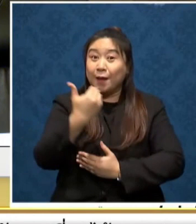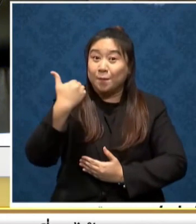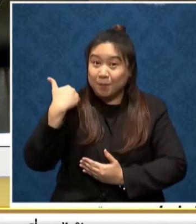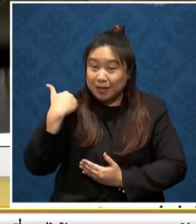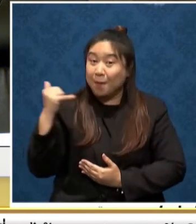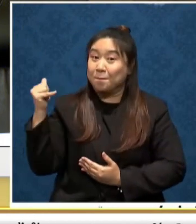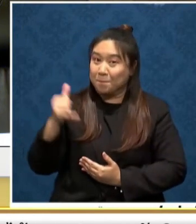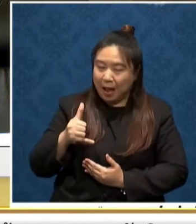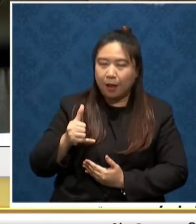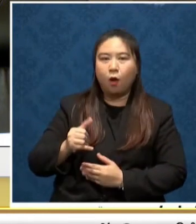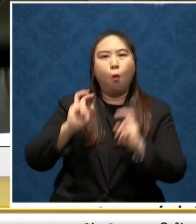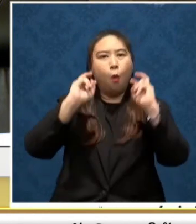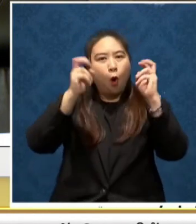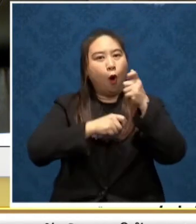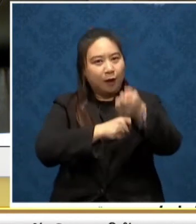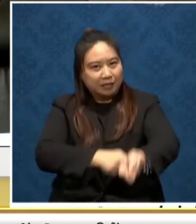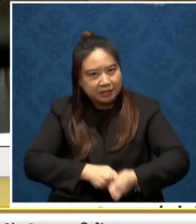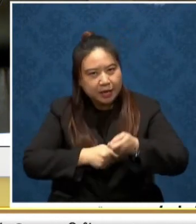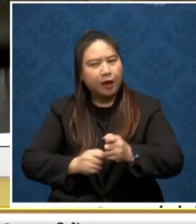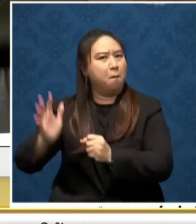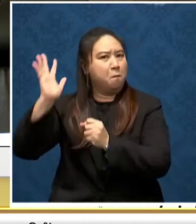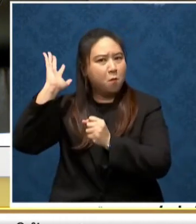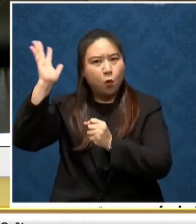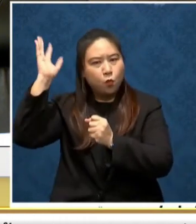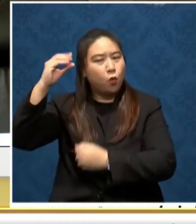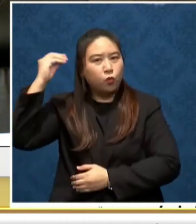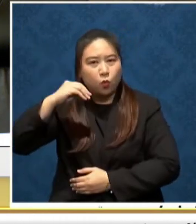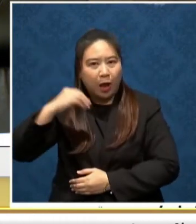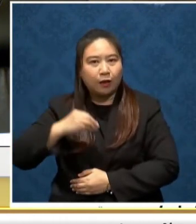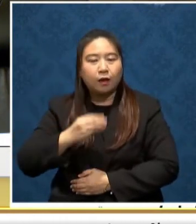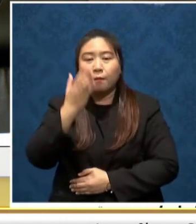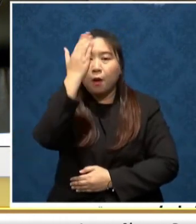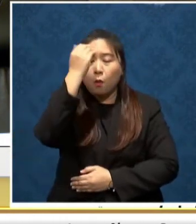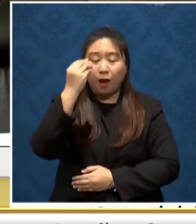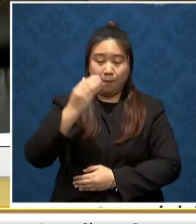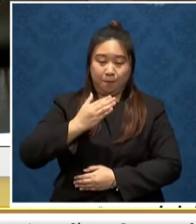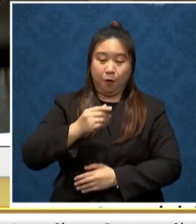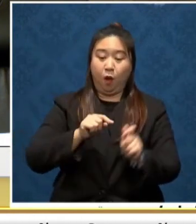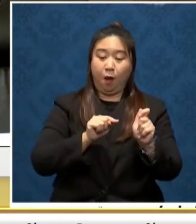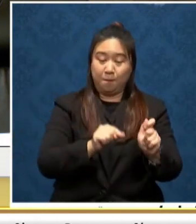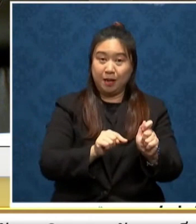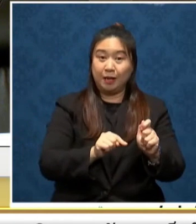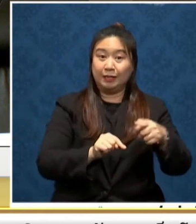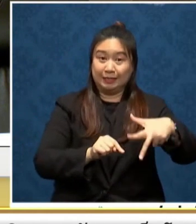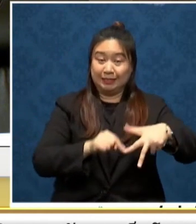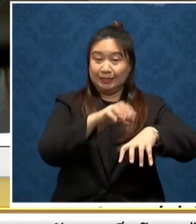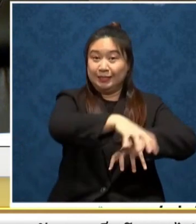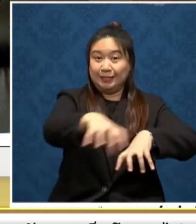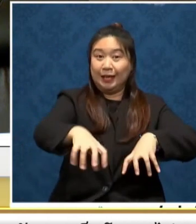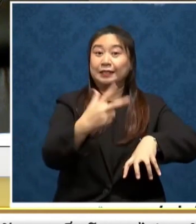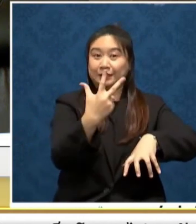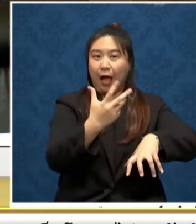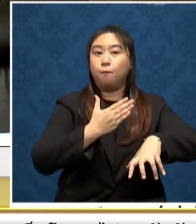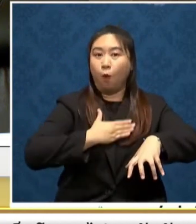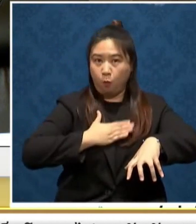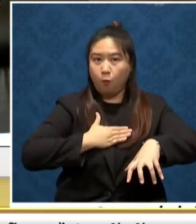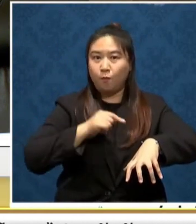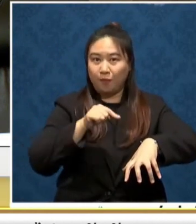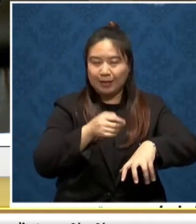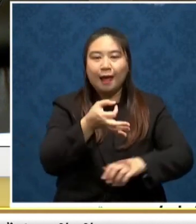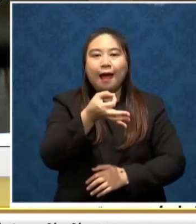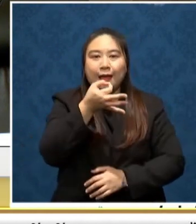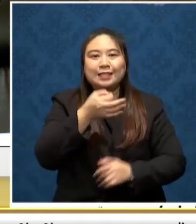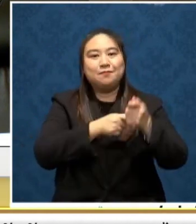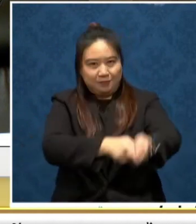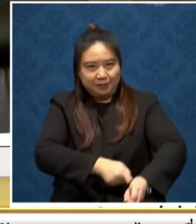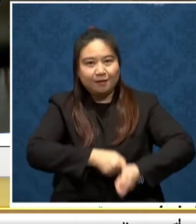ายนะครับเพราะว่าเป็นหัวใจหลักจริงๆแล้วในพื้นที่ผม3อำเภอชุมแสงก้าวเลี้ยวบรรพิสัยเนี่ยก็ทำอาชีพเกษตรกรรม